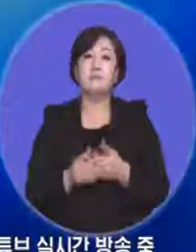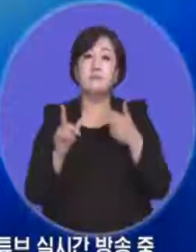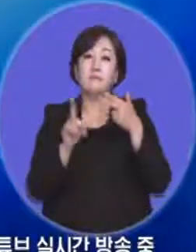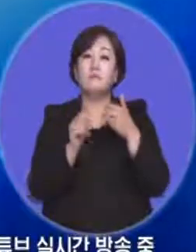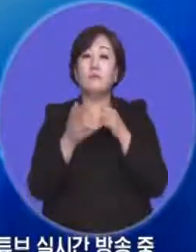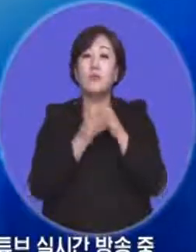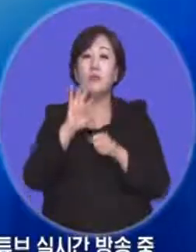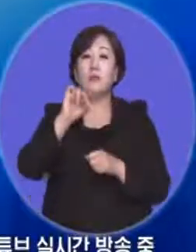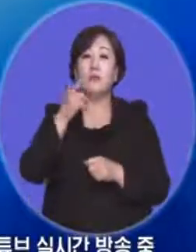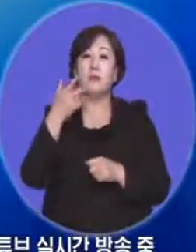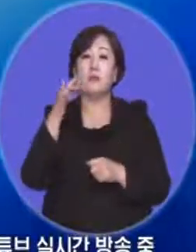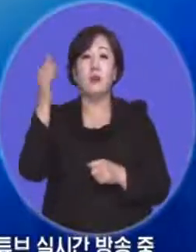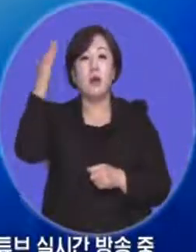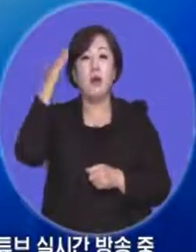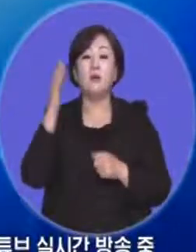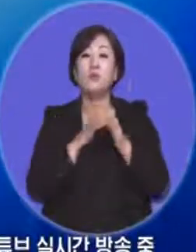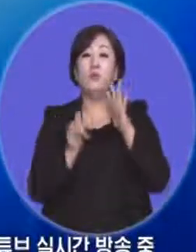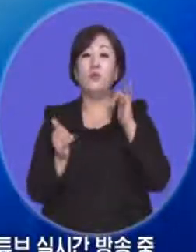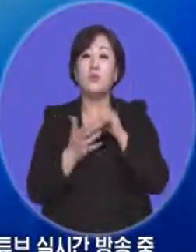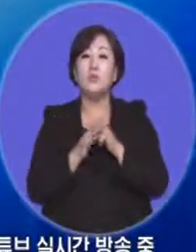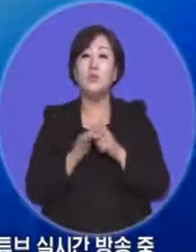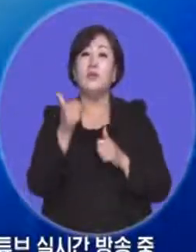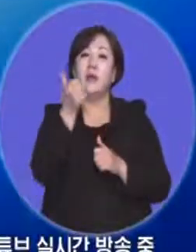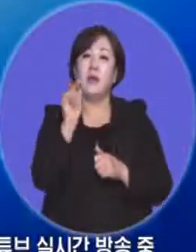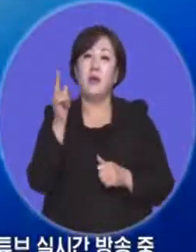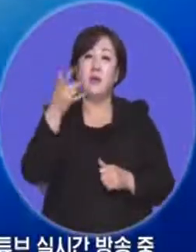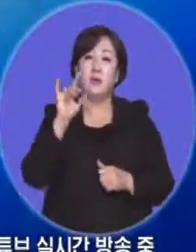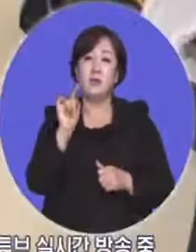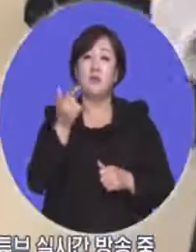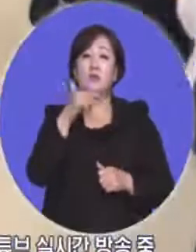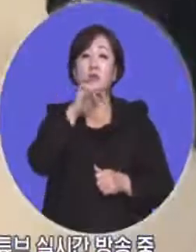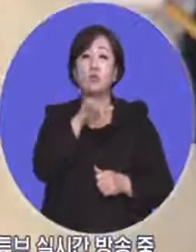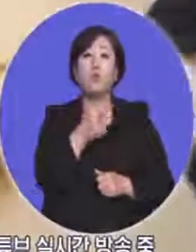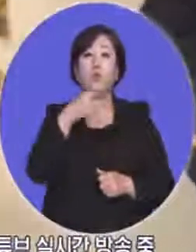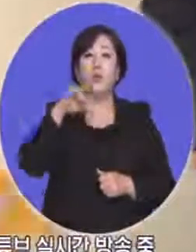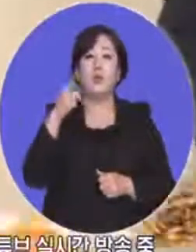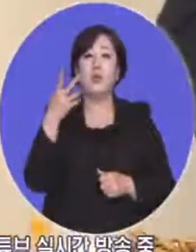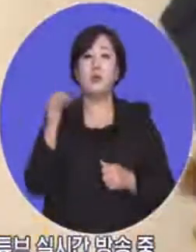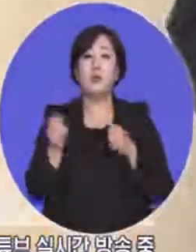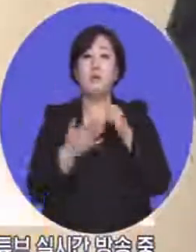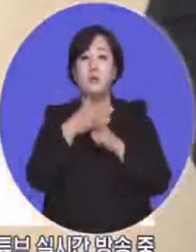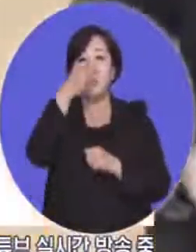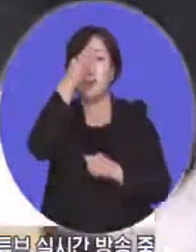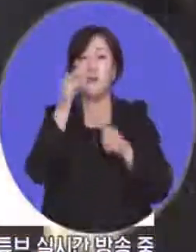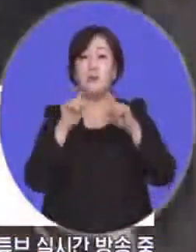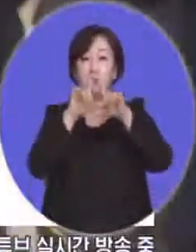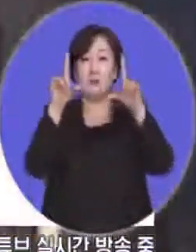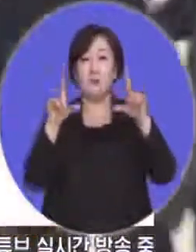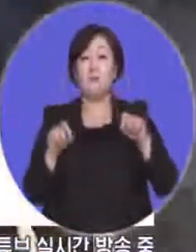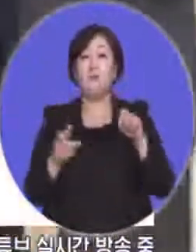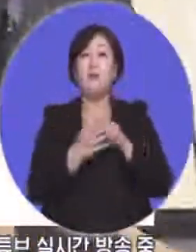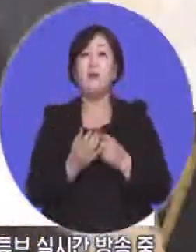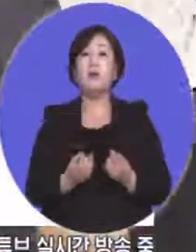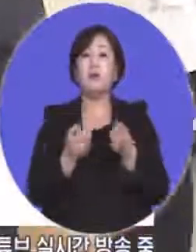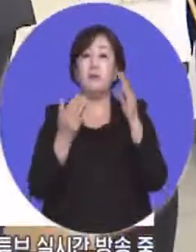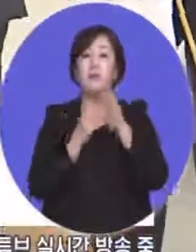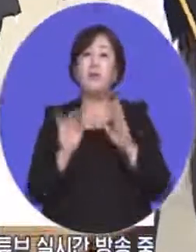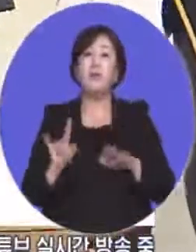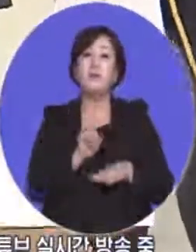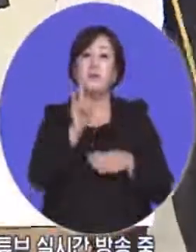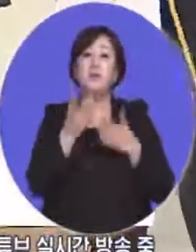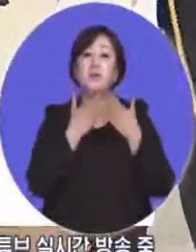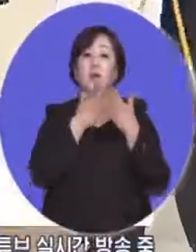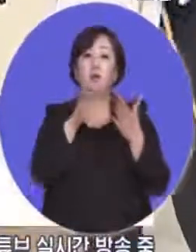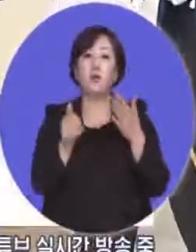7월에 기능 한국인으로 선정된 해인 기업 조혜연 대표에 대한 기능 한국인 현판식이 오늘 현대중공업 내